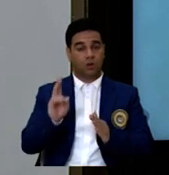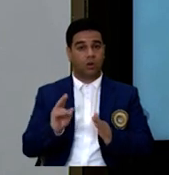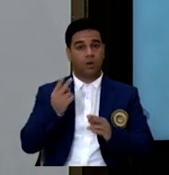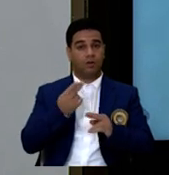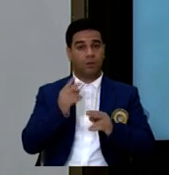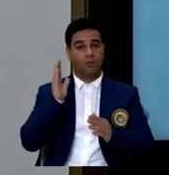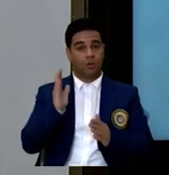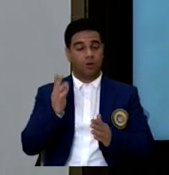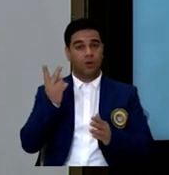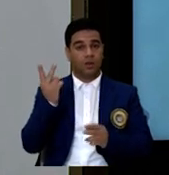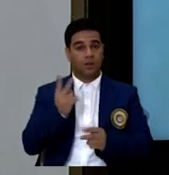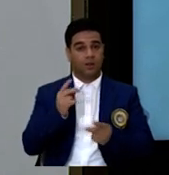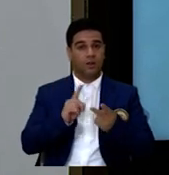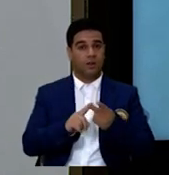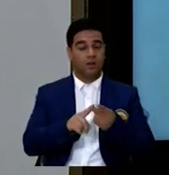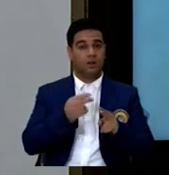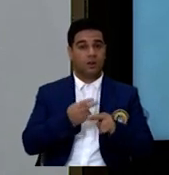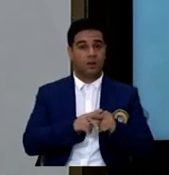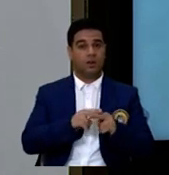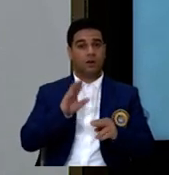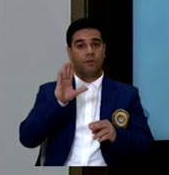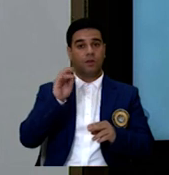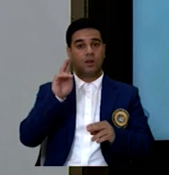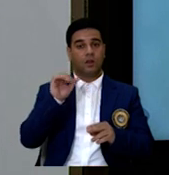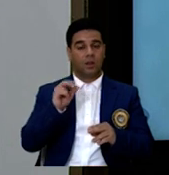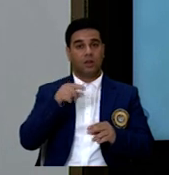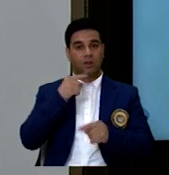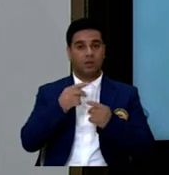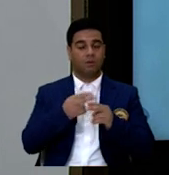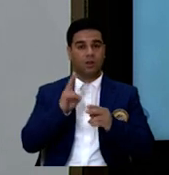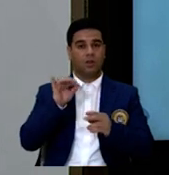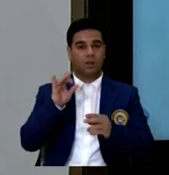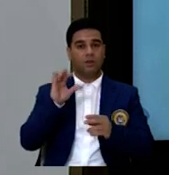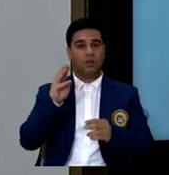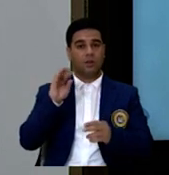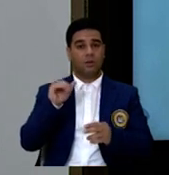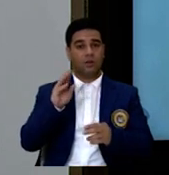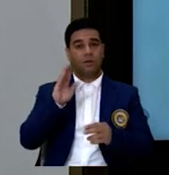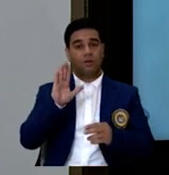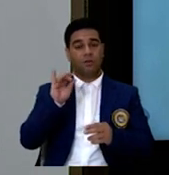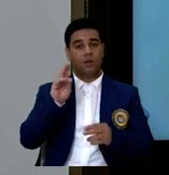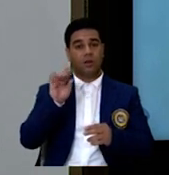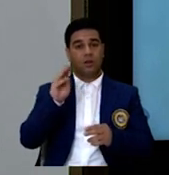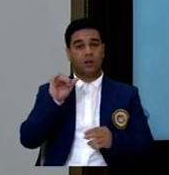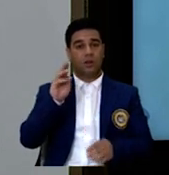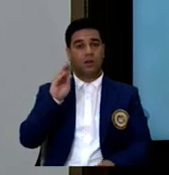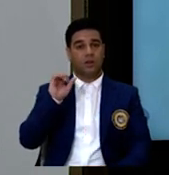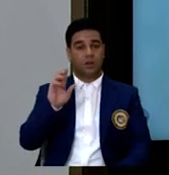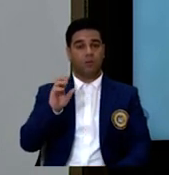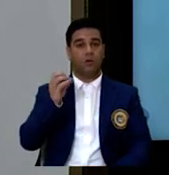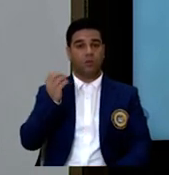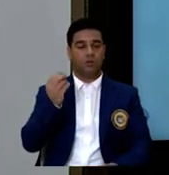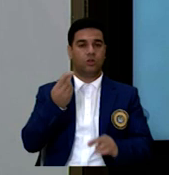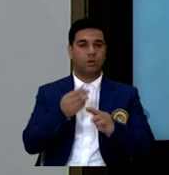sistemasi bo'ladigan bo'lsa, ikkinchisi esa vegetativ nerv sistemasidan iborat. Vegetativ nerv sistemasining o'zi